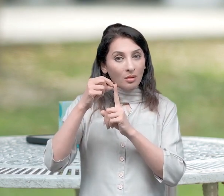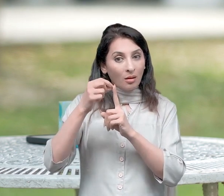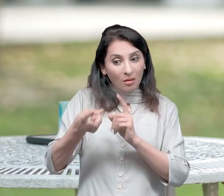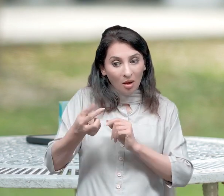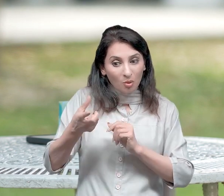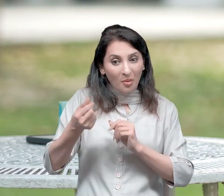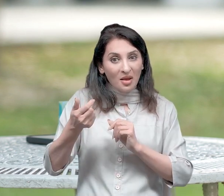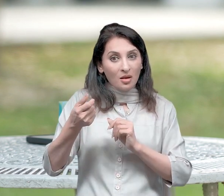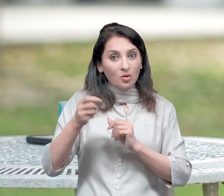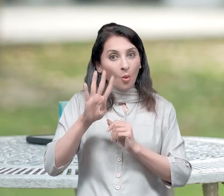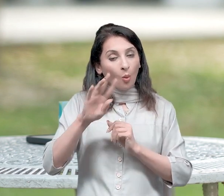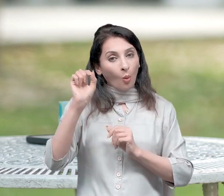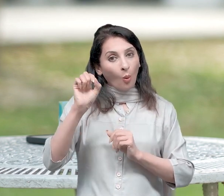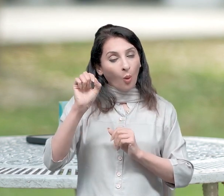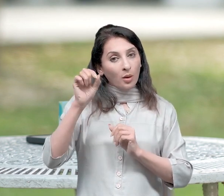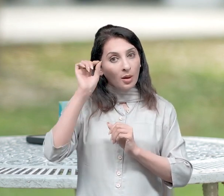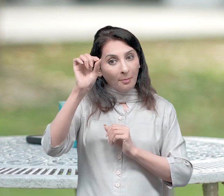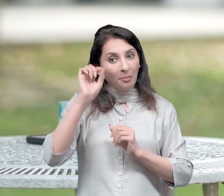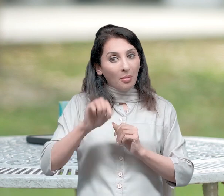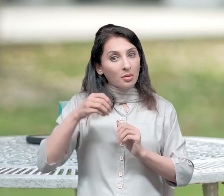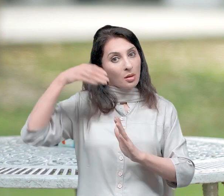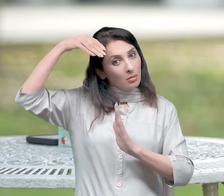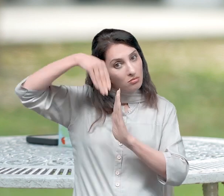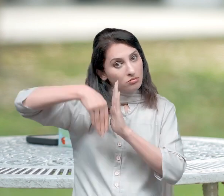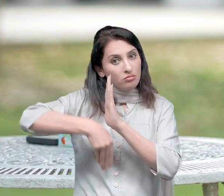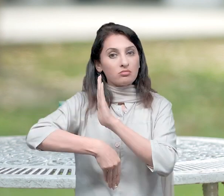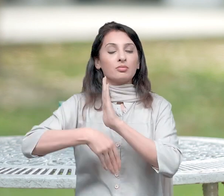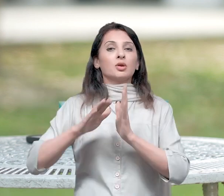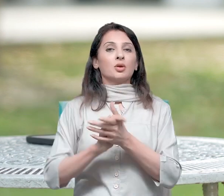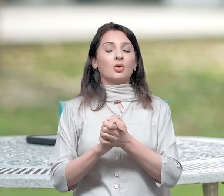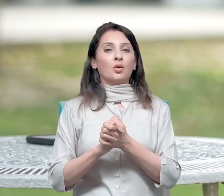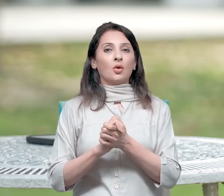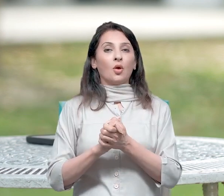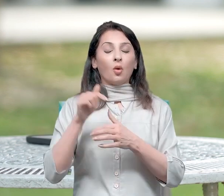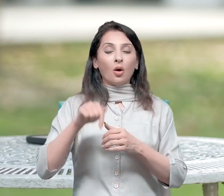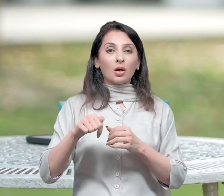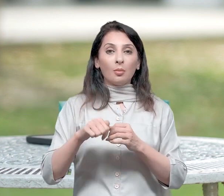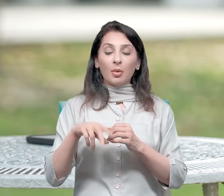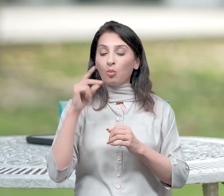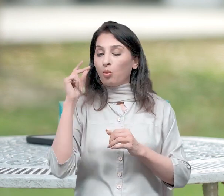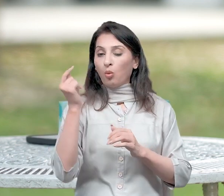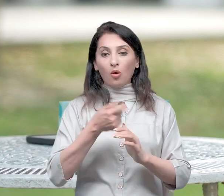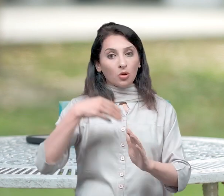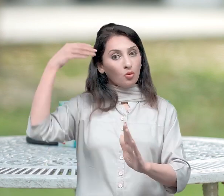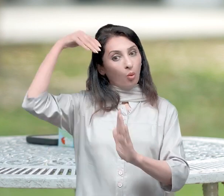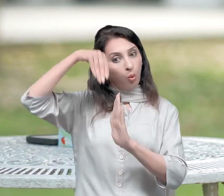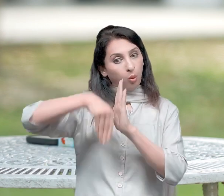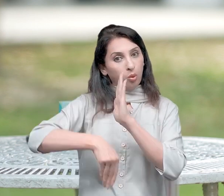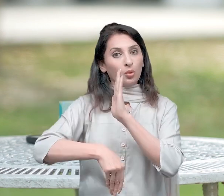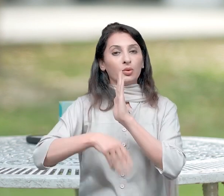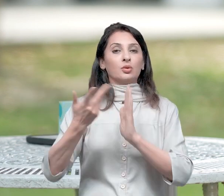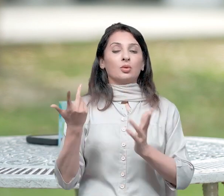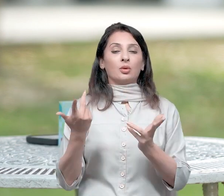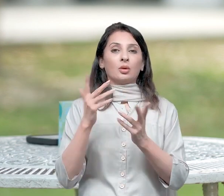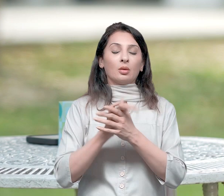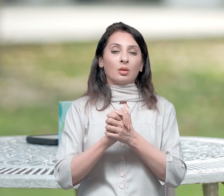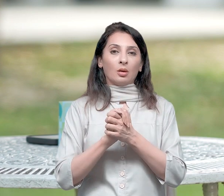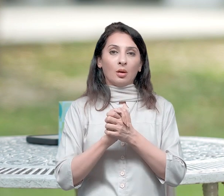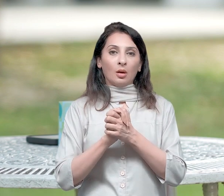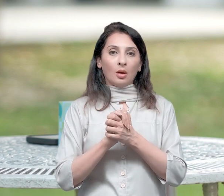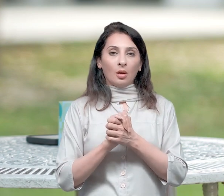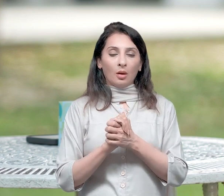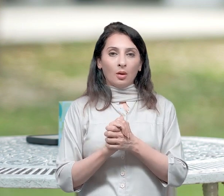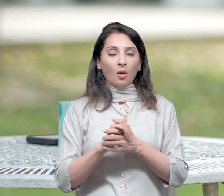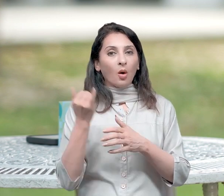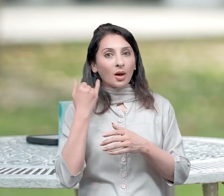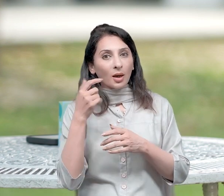پچھلے سال ہماری کرنسی کوئی 40% ڈیویلیو ہوئی اور اس سال کے سٹارٹ سے ہی لے کے ابھی تک